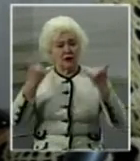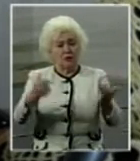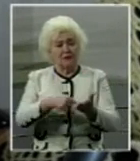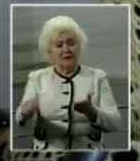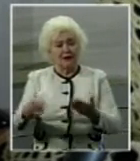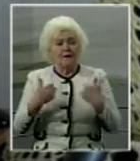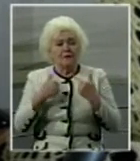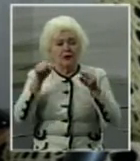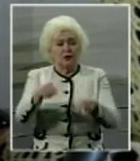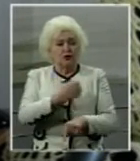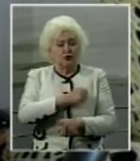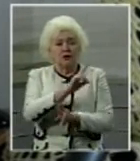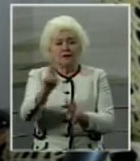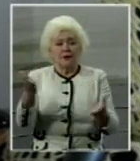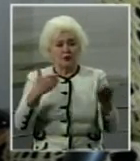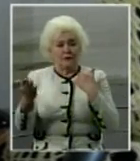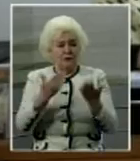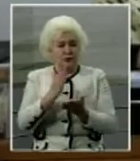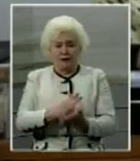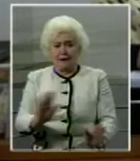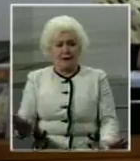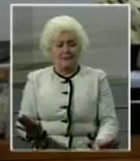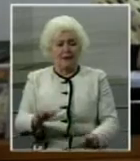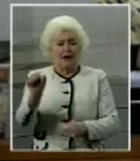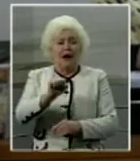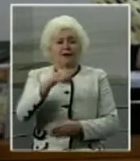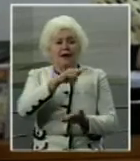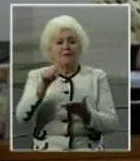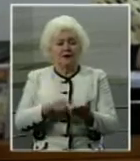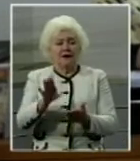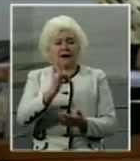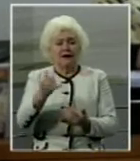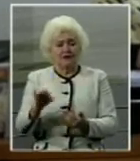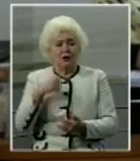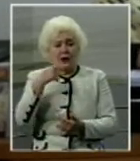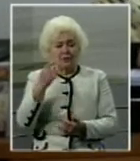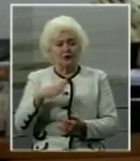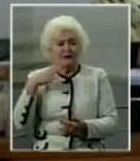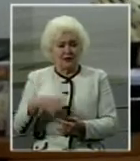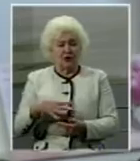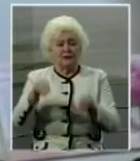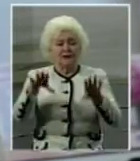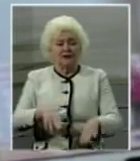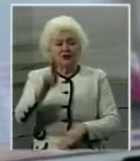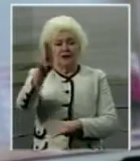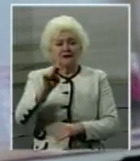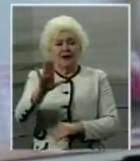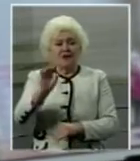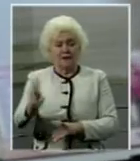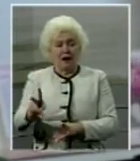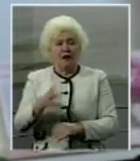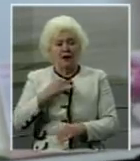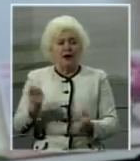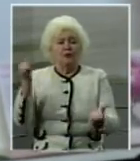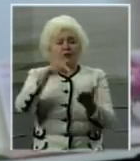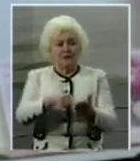Ми до цього, на жаль, ніякого відношення не маємо. Алла Федай говорить, що зараз вони чекають на рішення ЦВК, яким будуть призначені вибори в